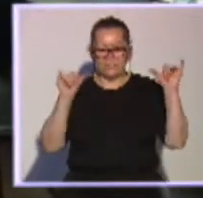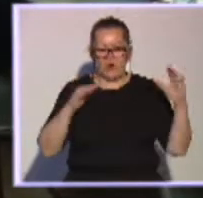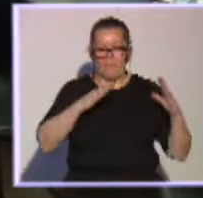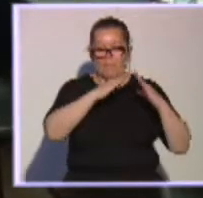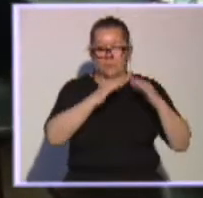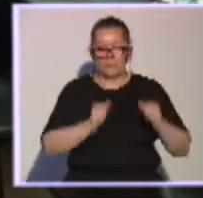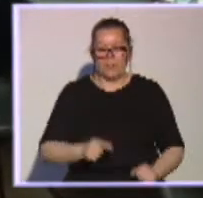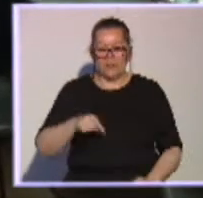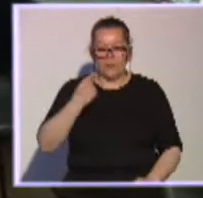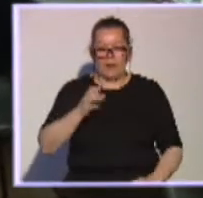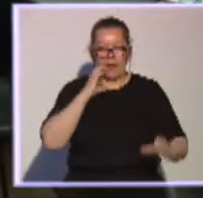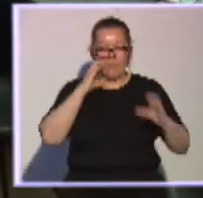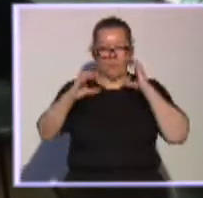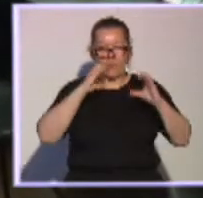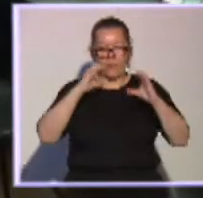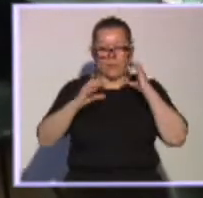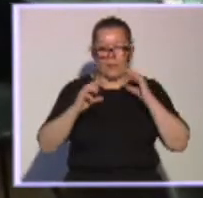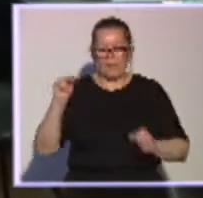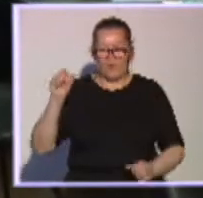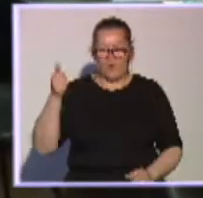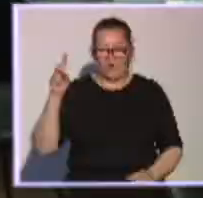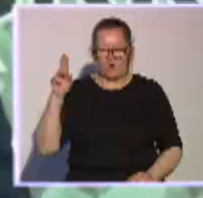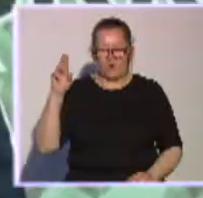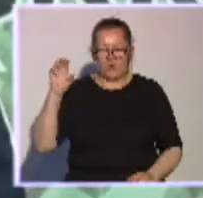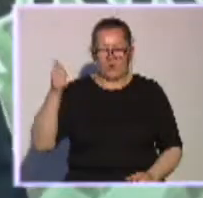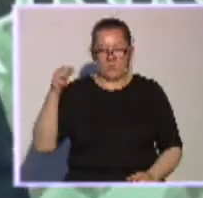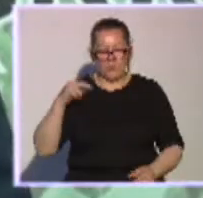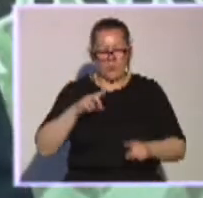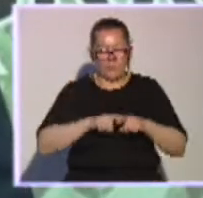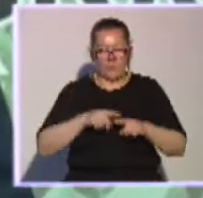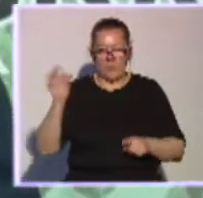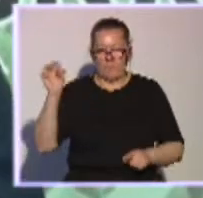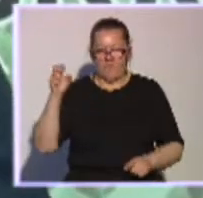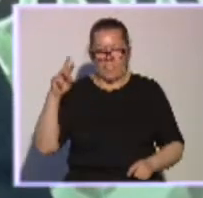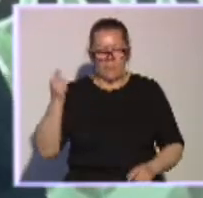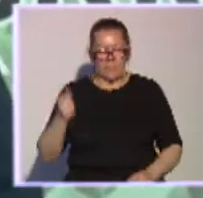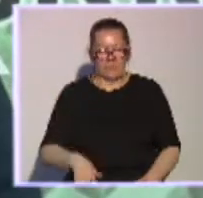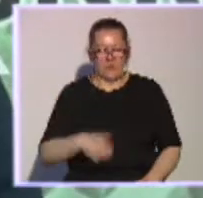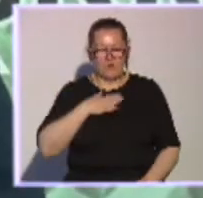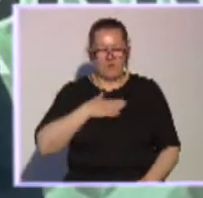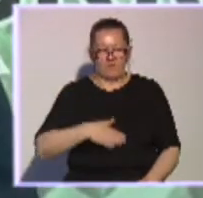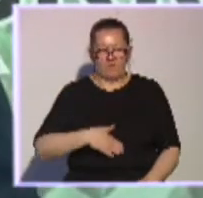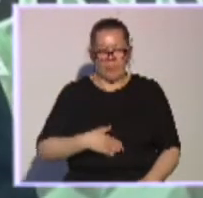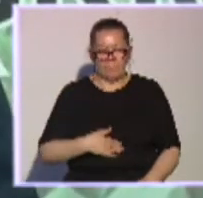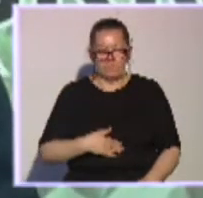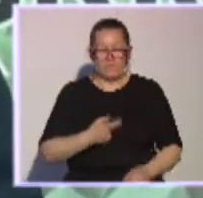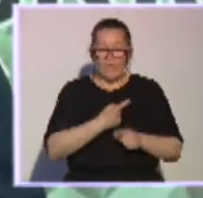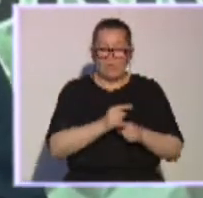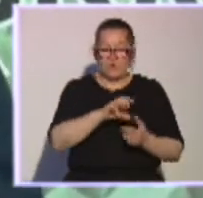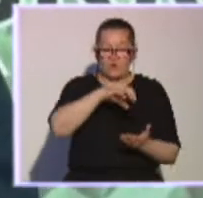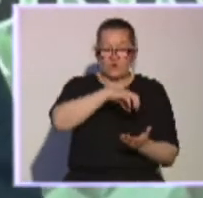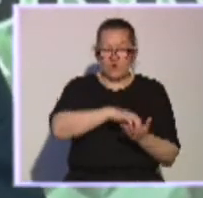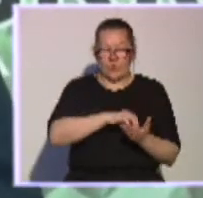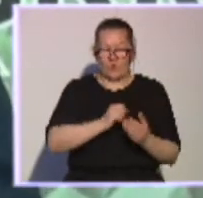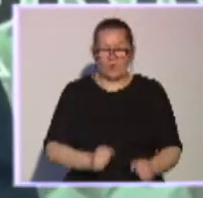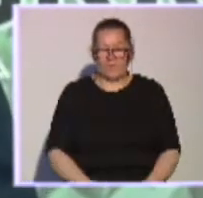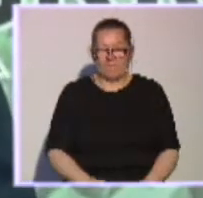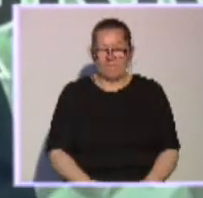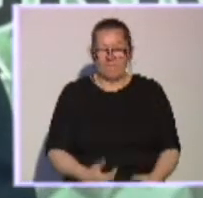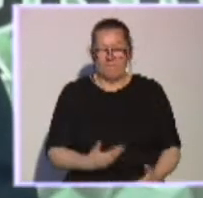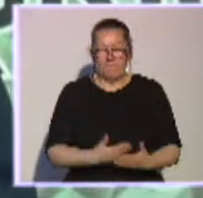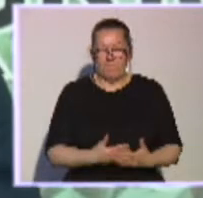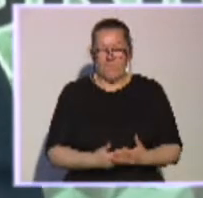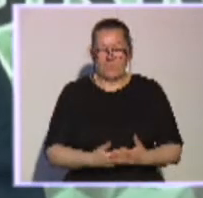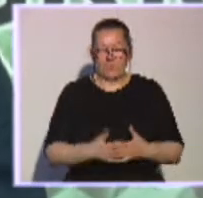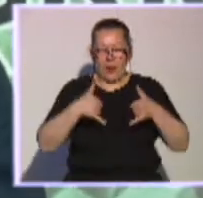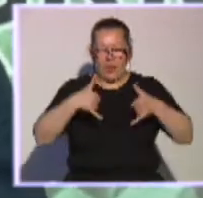ulterior vor începe discuții cu producătorii și fermierii. Ne concentrăm pe produsul local purtător de schemă de calitate pentru că e nevoie ca